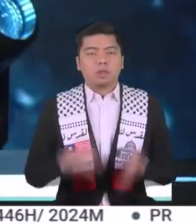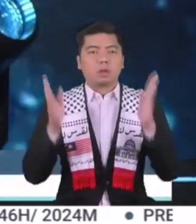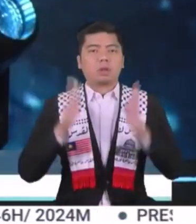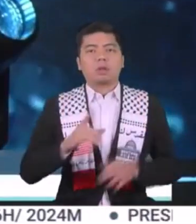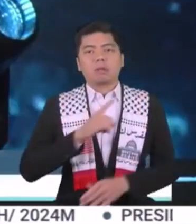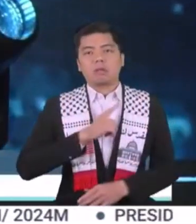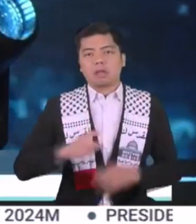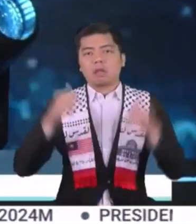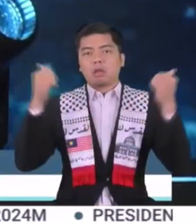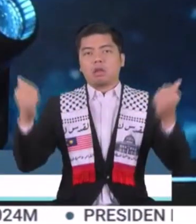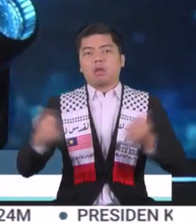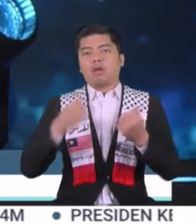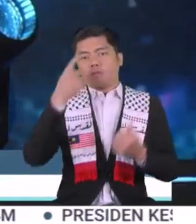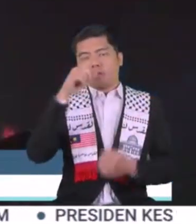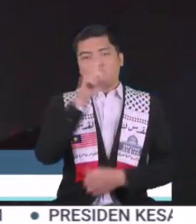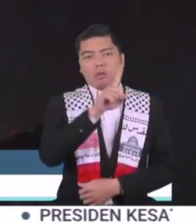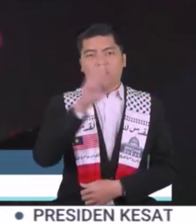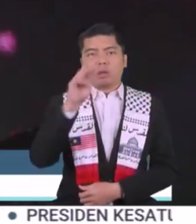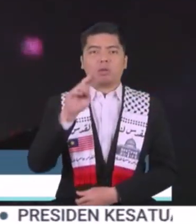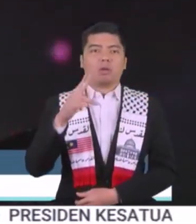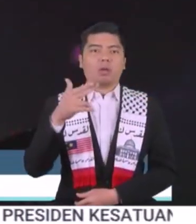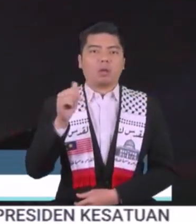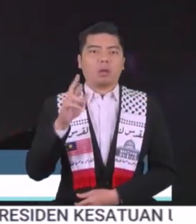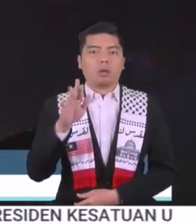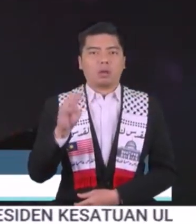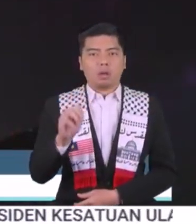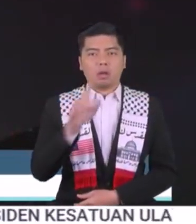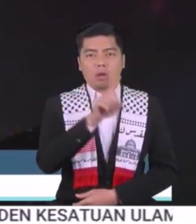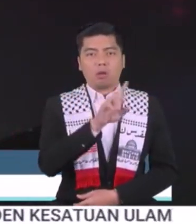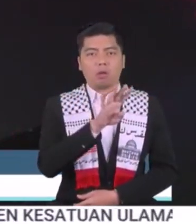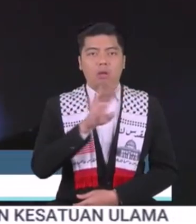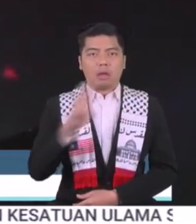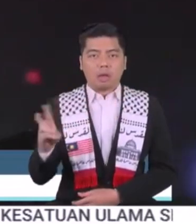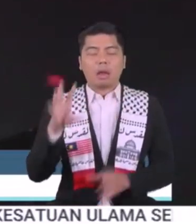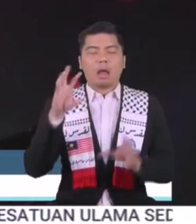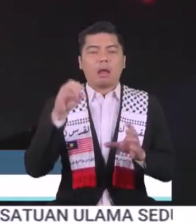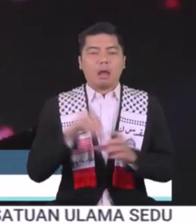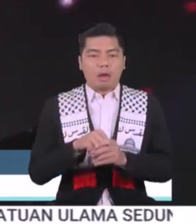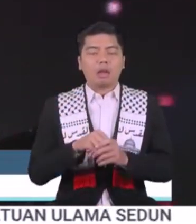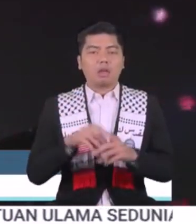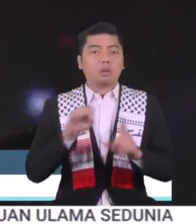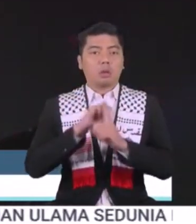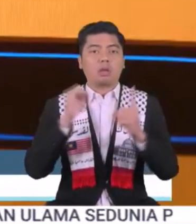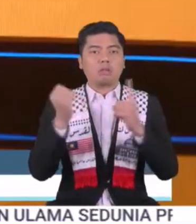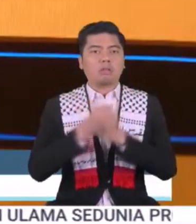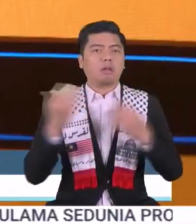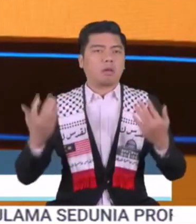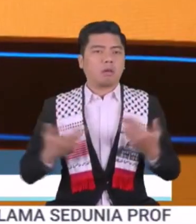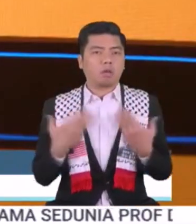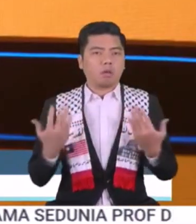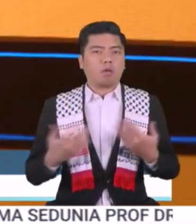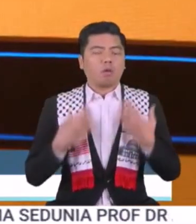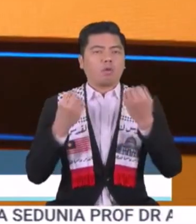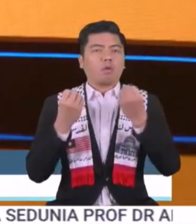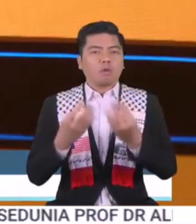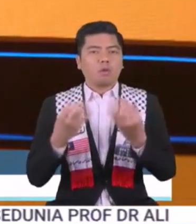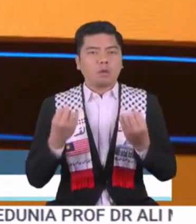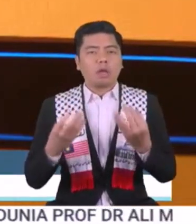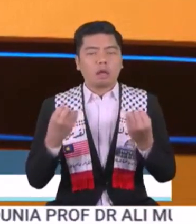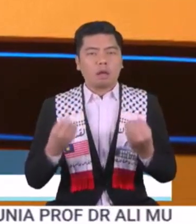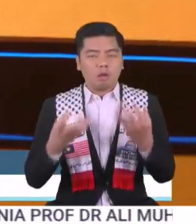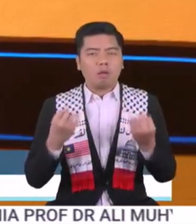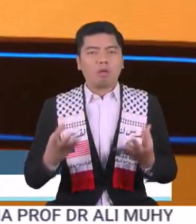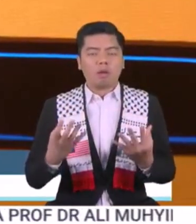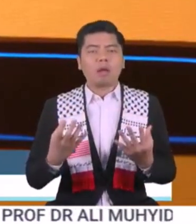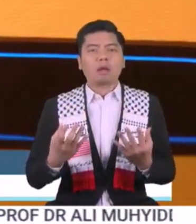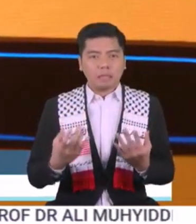Umat Islam menyambut tanggal 1 Muharram 1446 Hijriah dalam suasana meriah. Penuh inspirasi menghayati